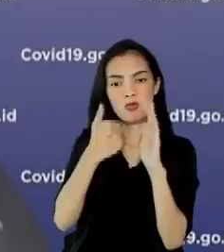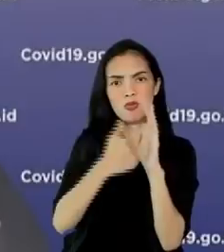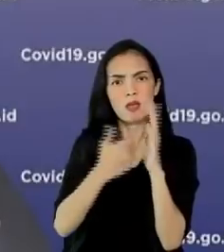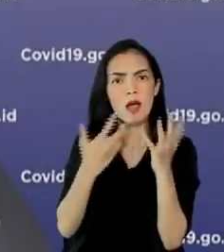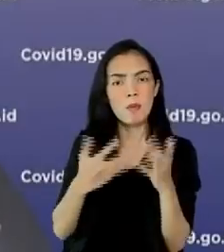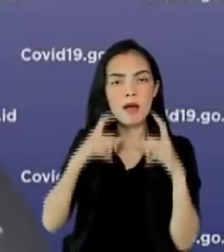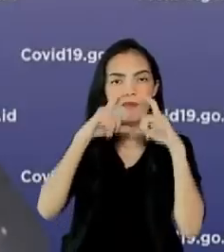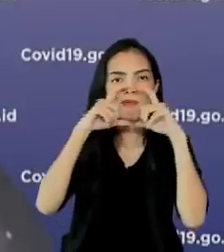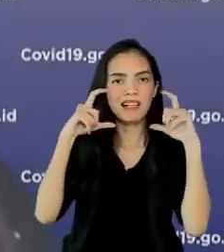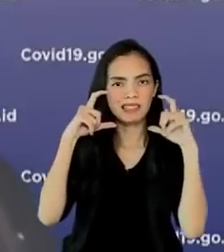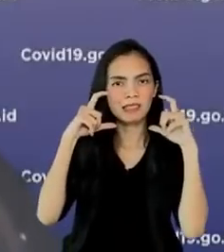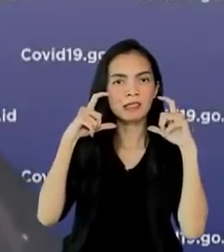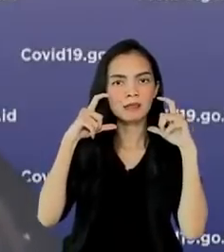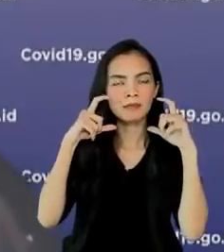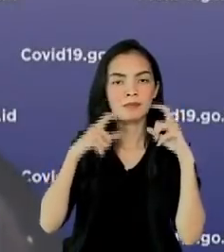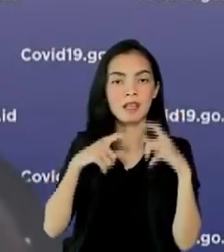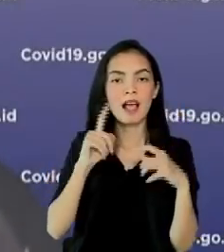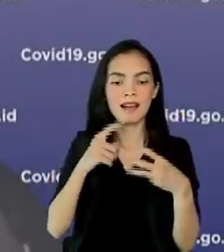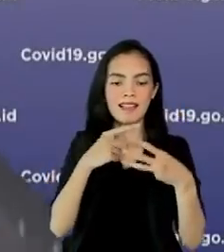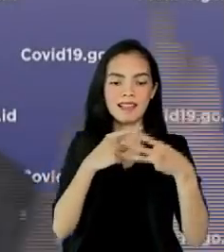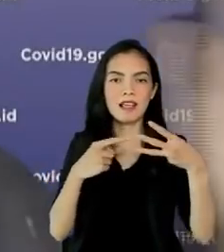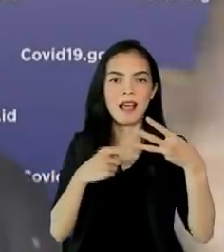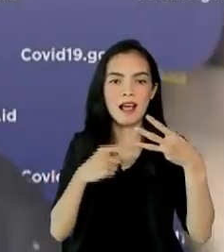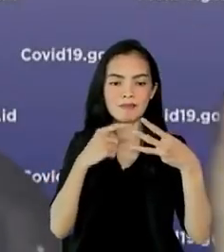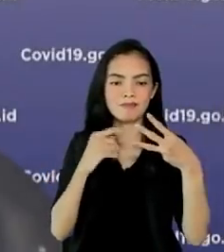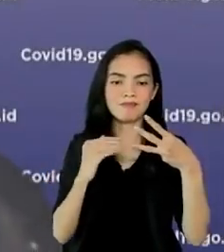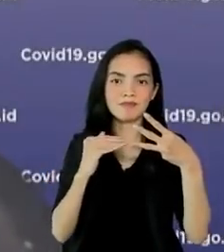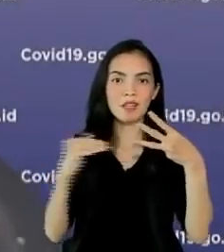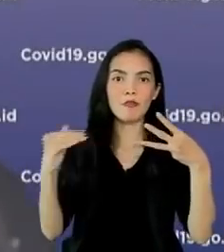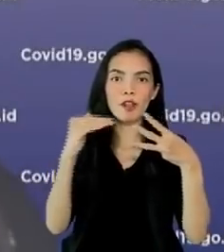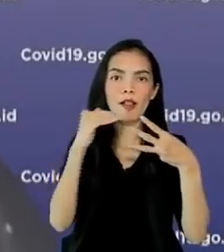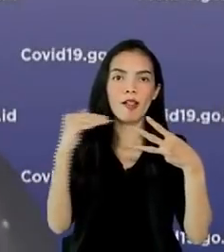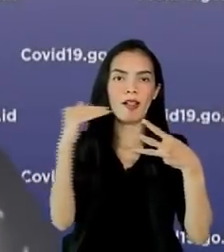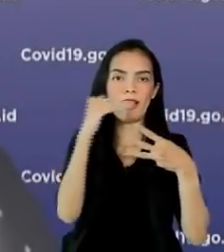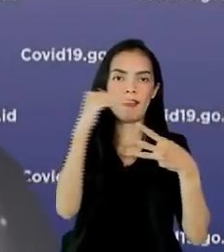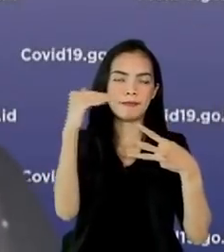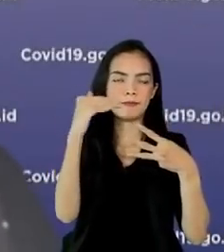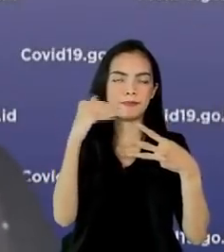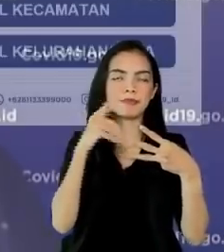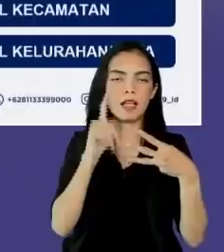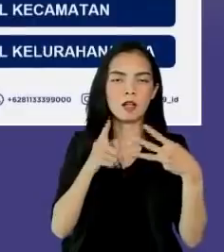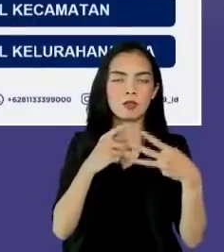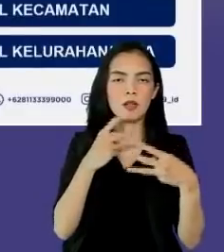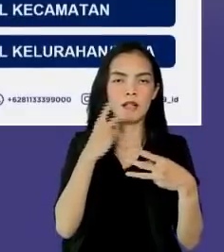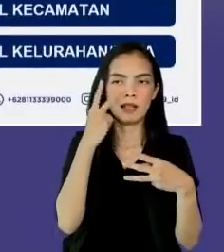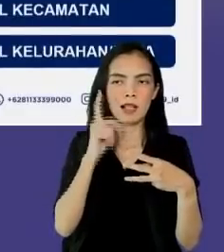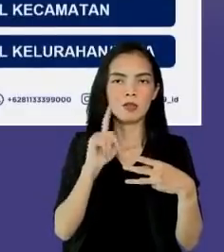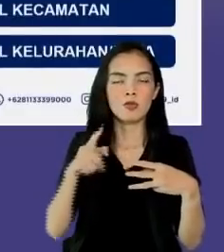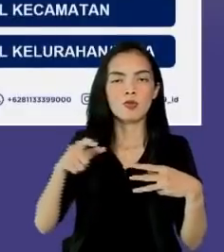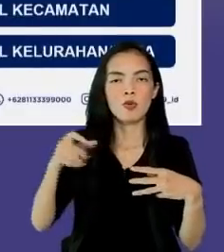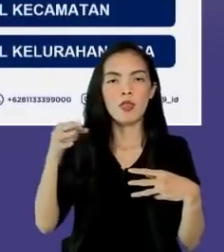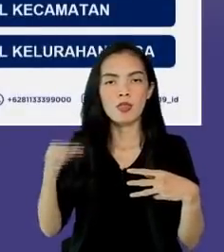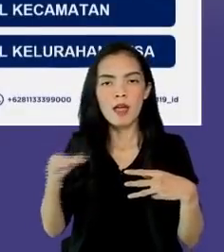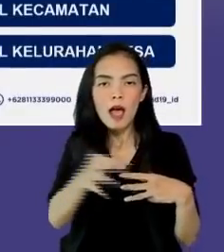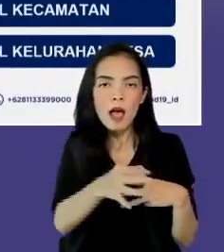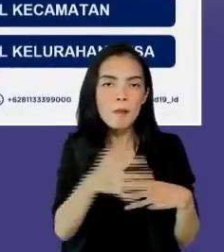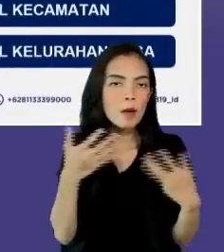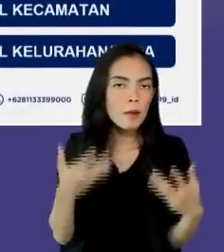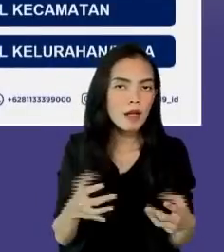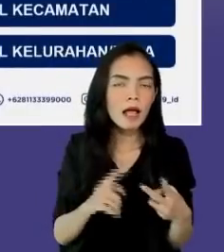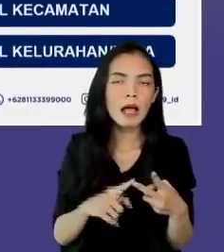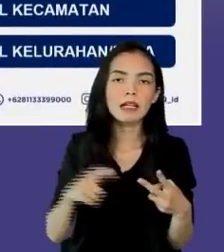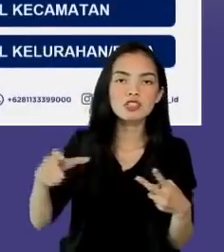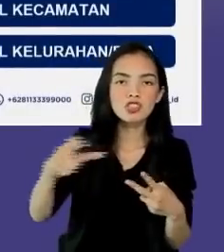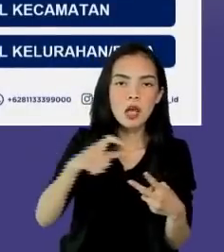terakhir. Nah, ini kenapa saya bikin 3 level, karena tadi penjelasan intronya harus saya jelaskan dulu. Kita lihat kepatuhan level kabupaten kota, kepatuhan